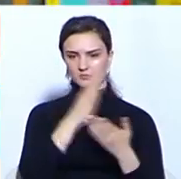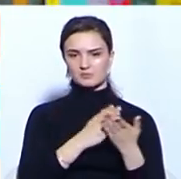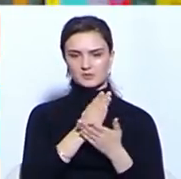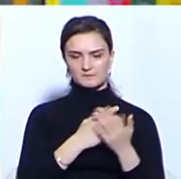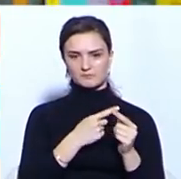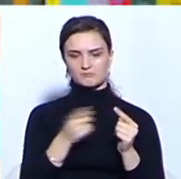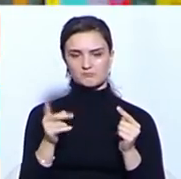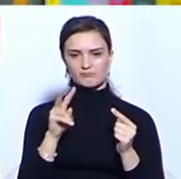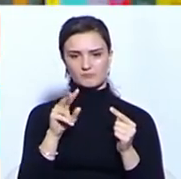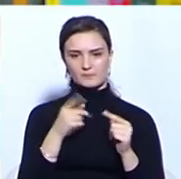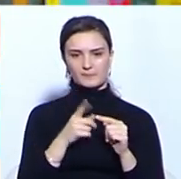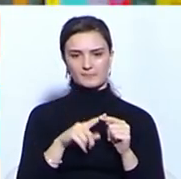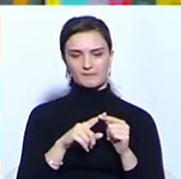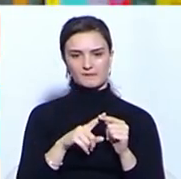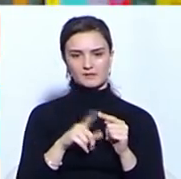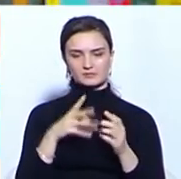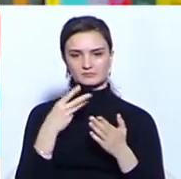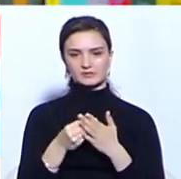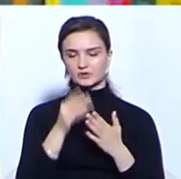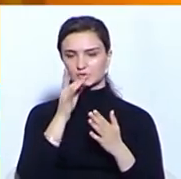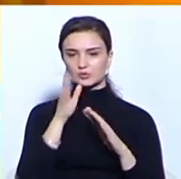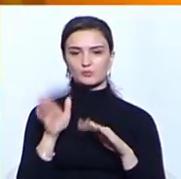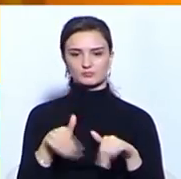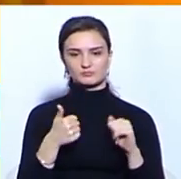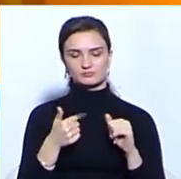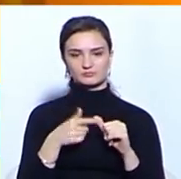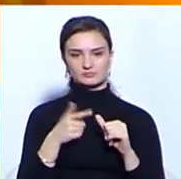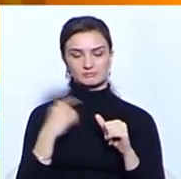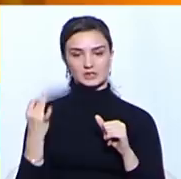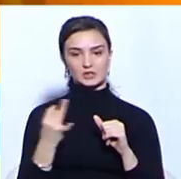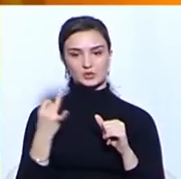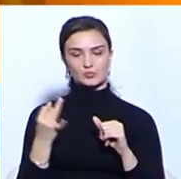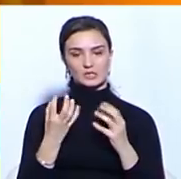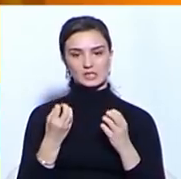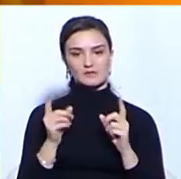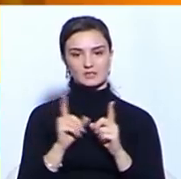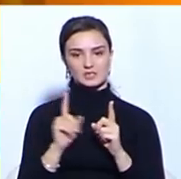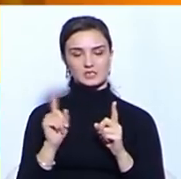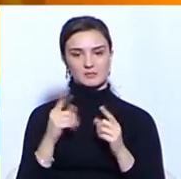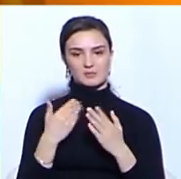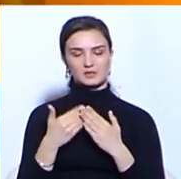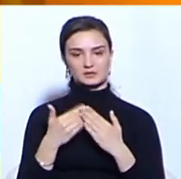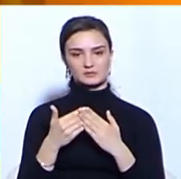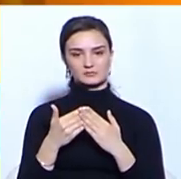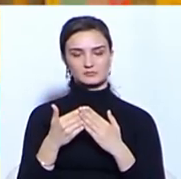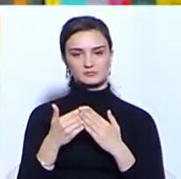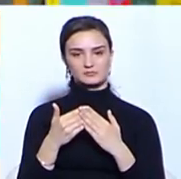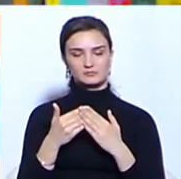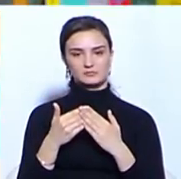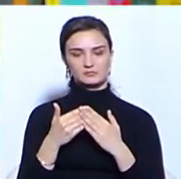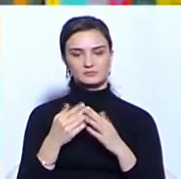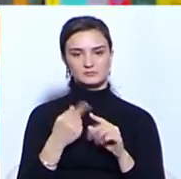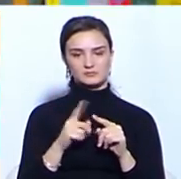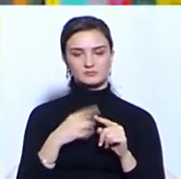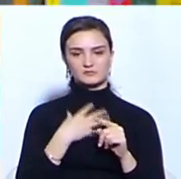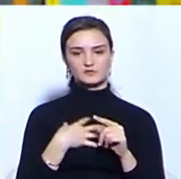უბრალოდ ლაზერმა ასე ვთქვათ მოჭამა თავისი დრო. საინტერესო არის კიდევ ისეთი რამ, რომ ალბათ ვთქვათ